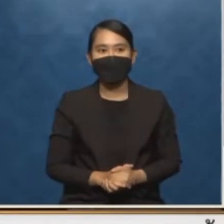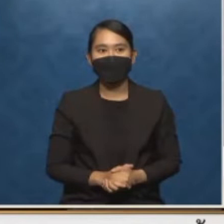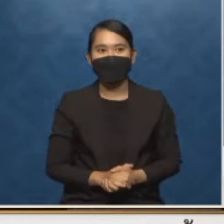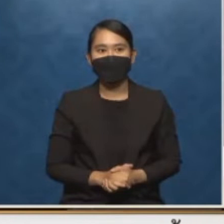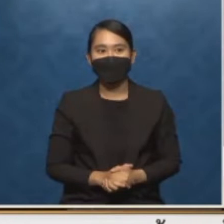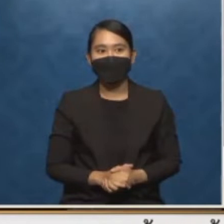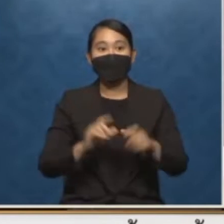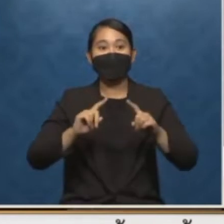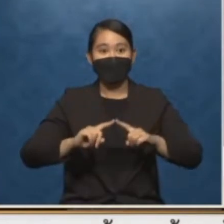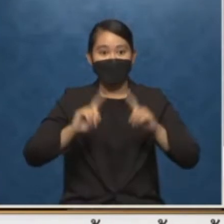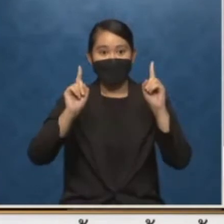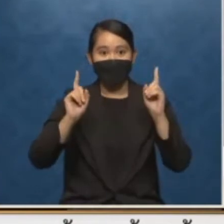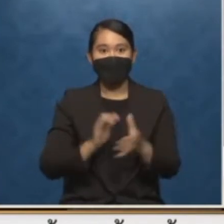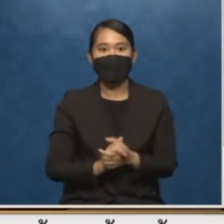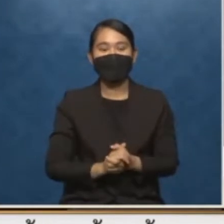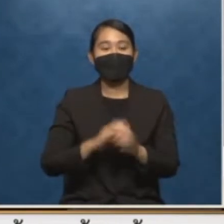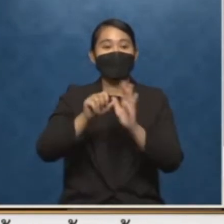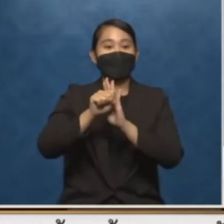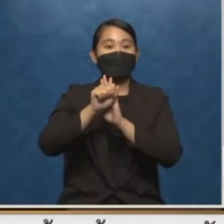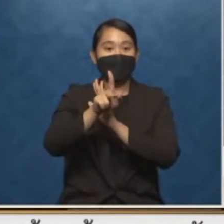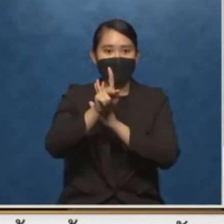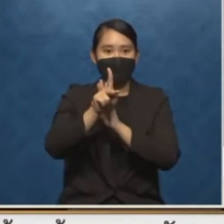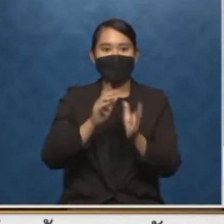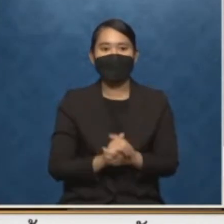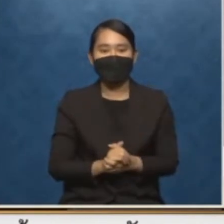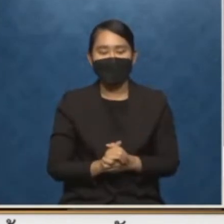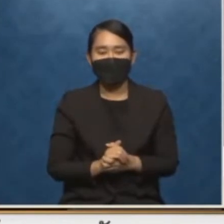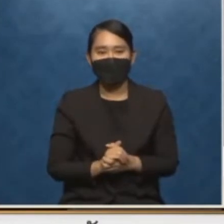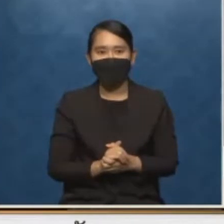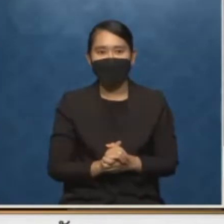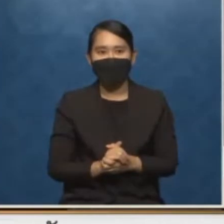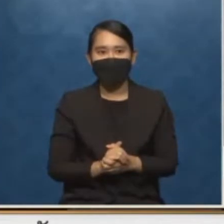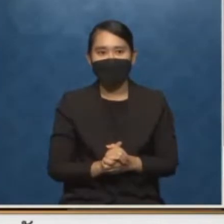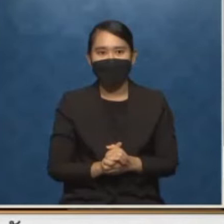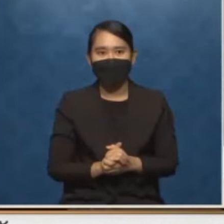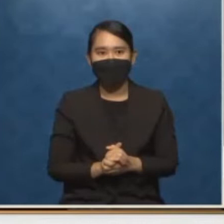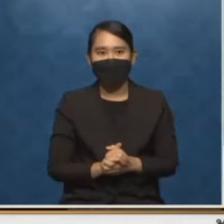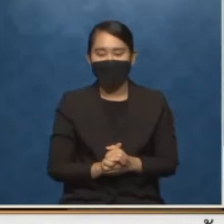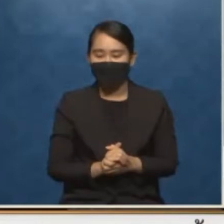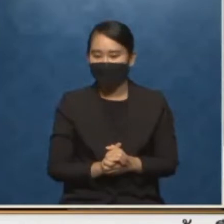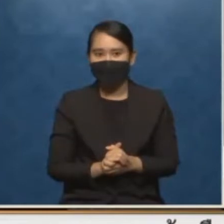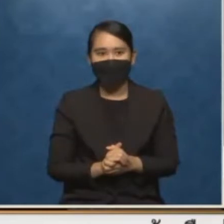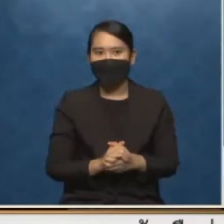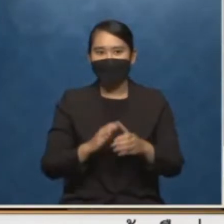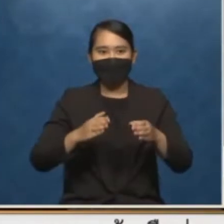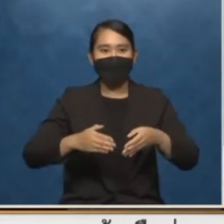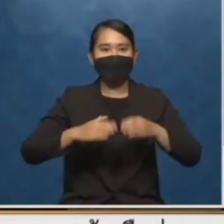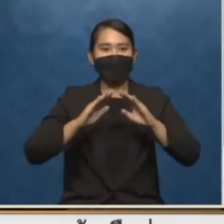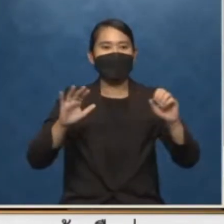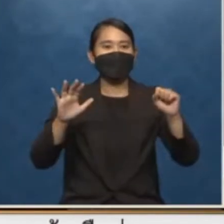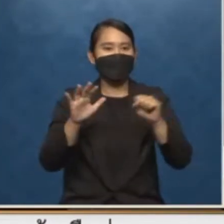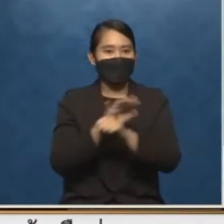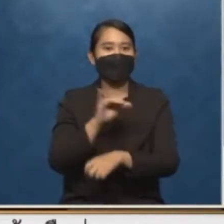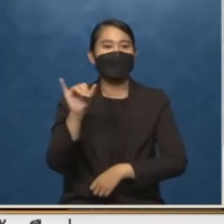แต่สกลนครเองน่ะก็ขยายไม่สมบูรณ์เต็มที่เพ